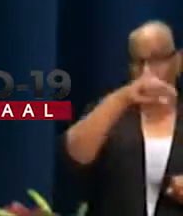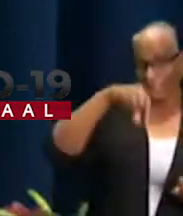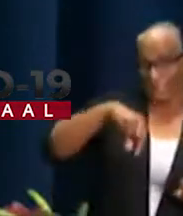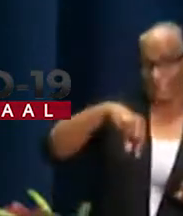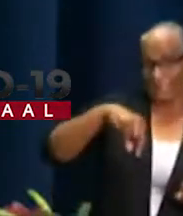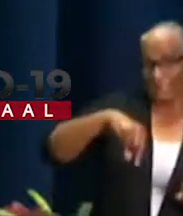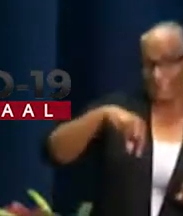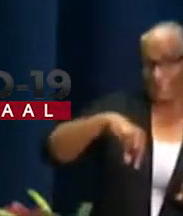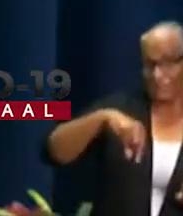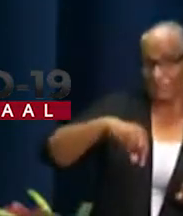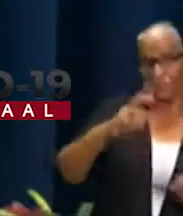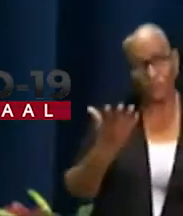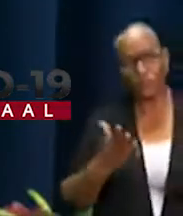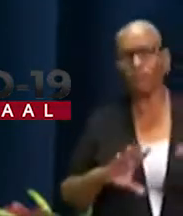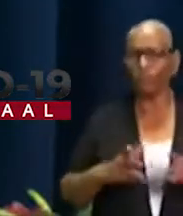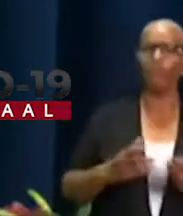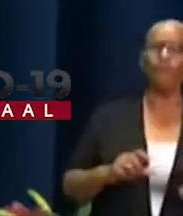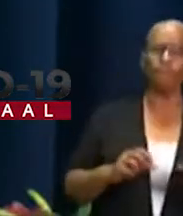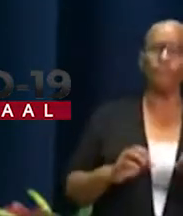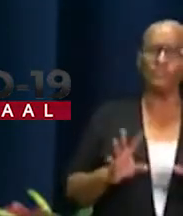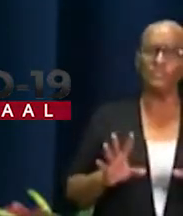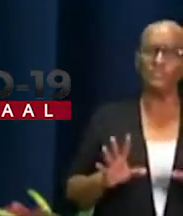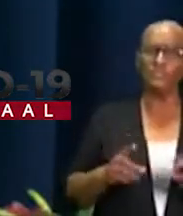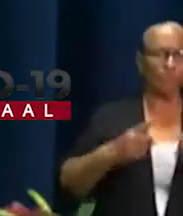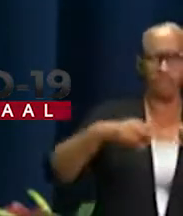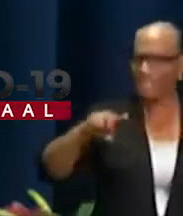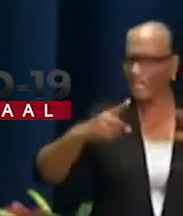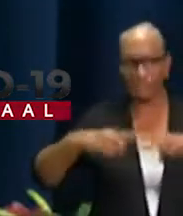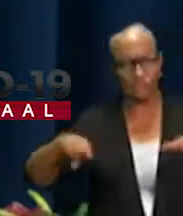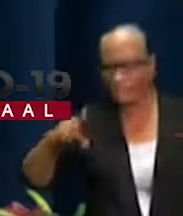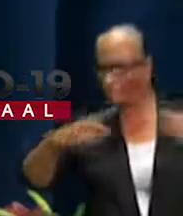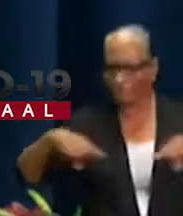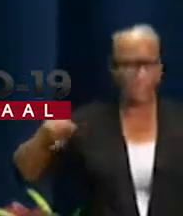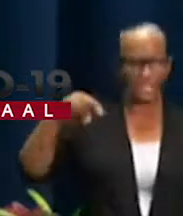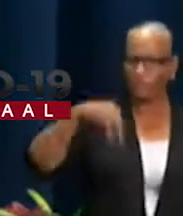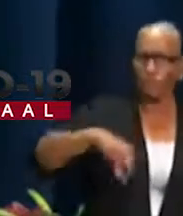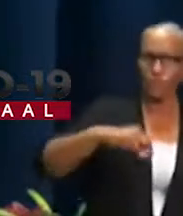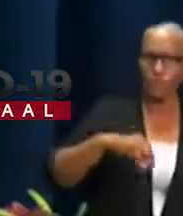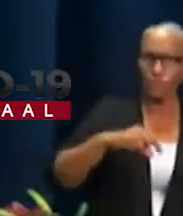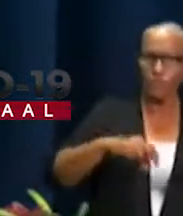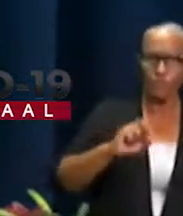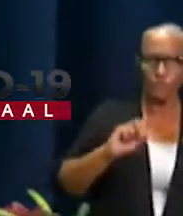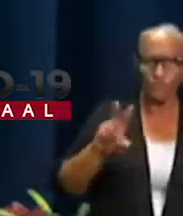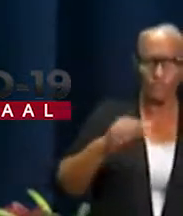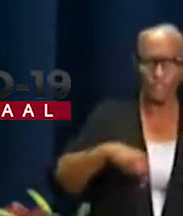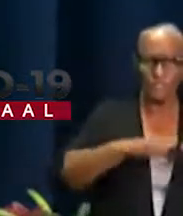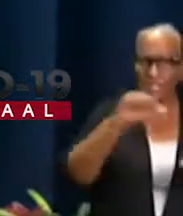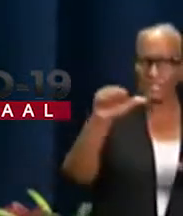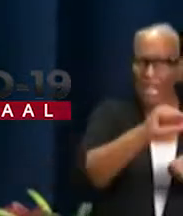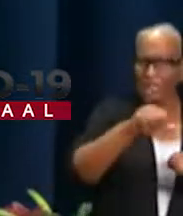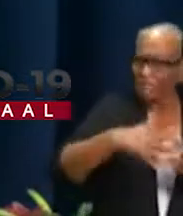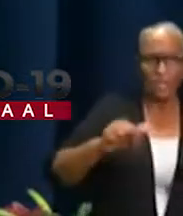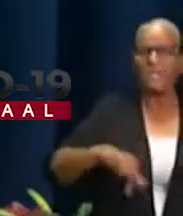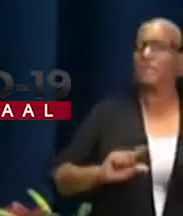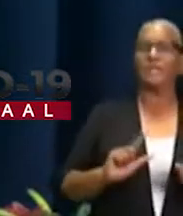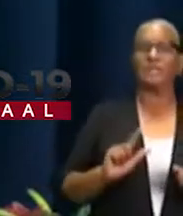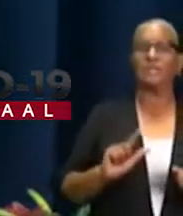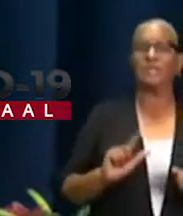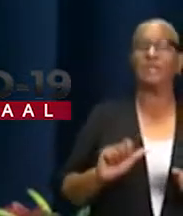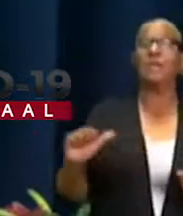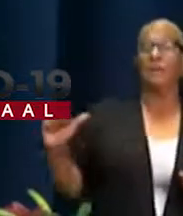geen indicaties zijn dat een variant of concern zich aan het ontwikkelen is. En andere